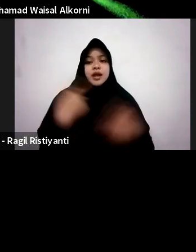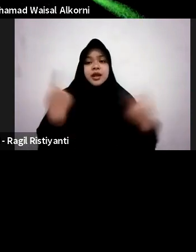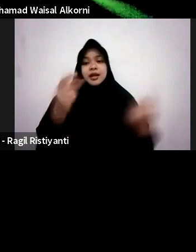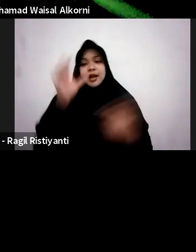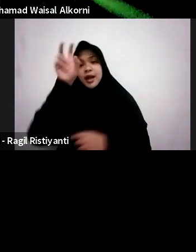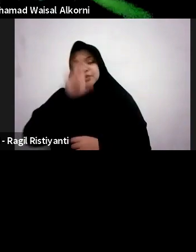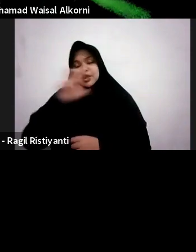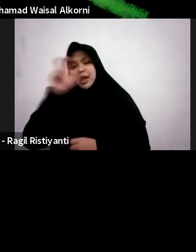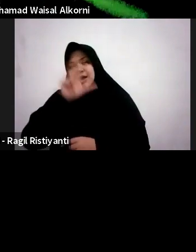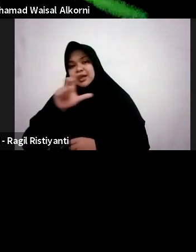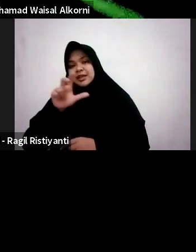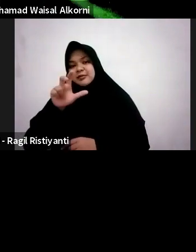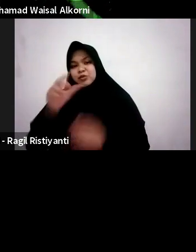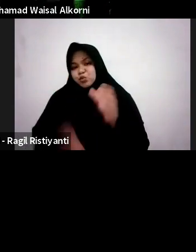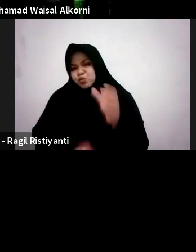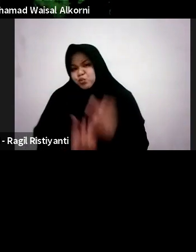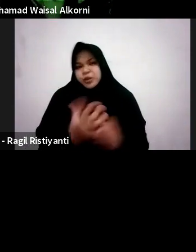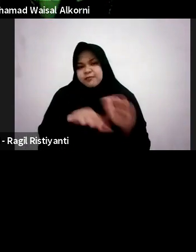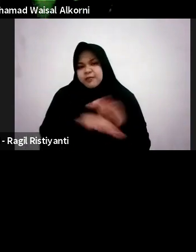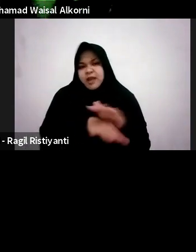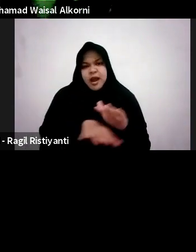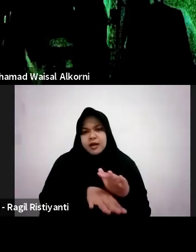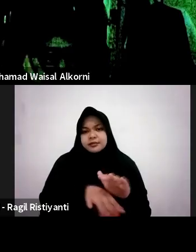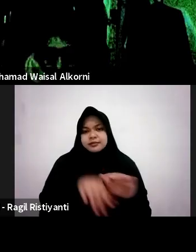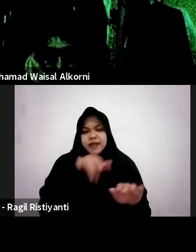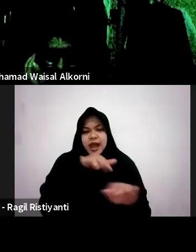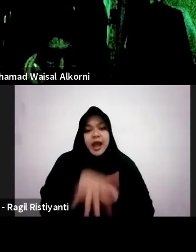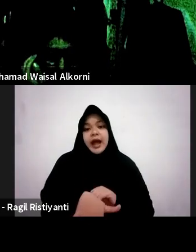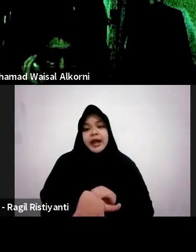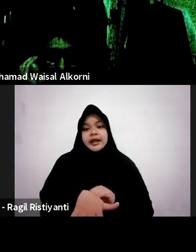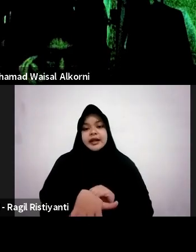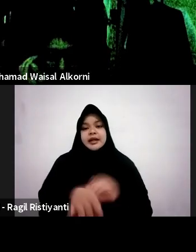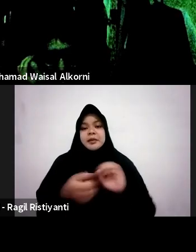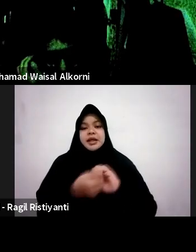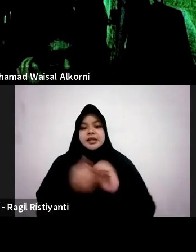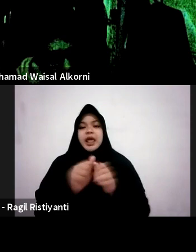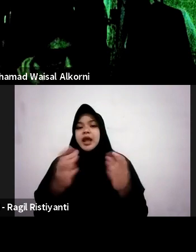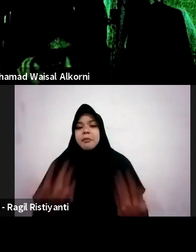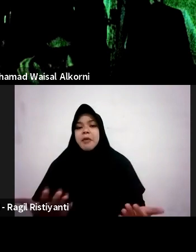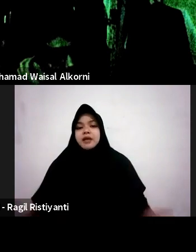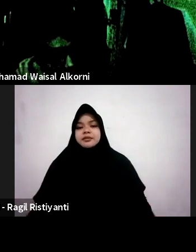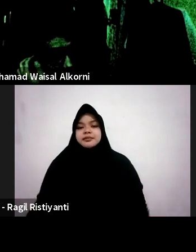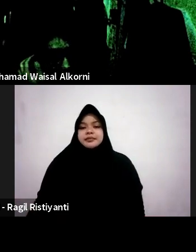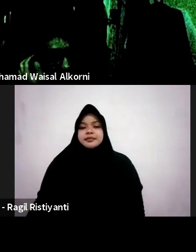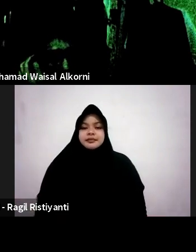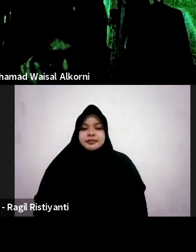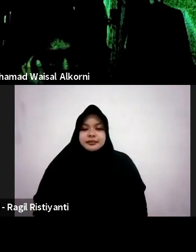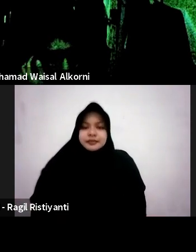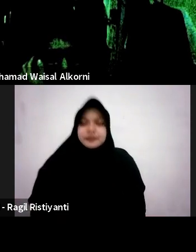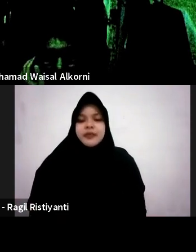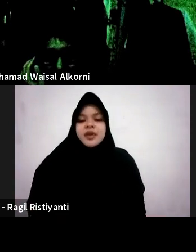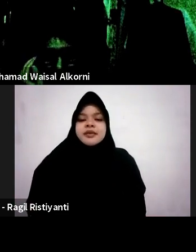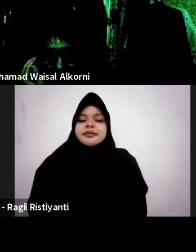akar kira-kira apa sih Terus ininya urut problemnya apa gitu Oke saya akan mulai dengan peluang